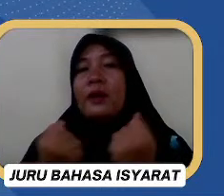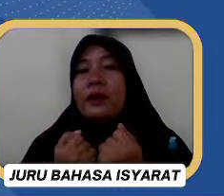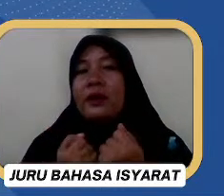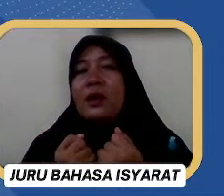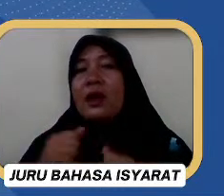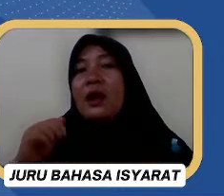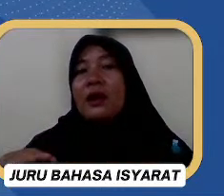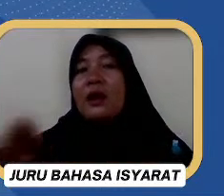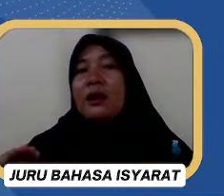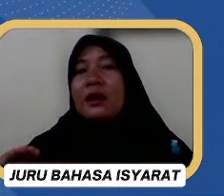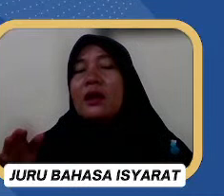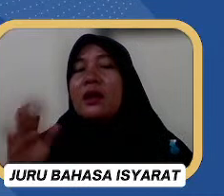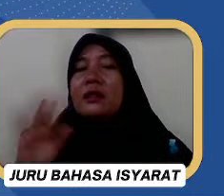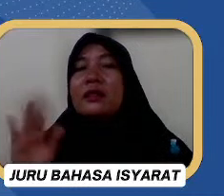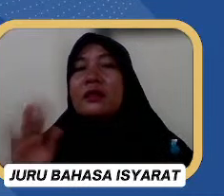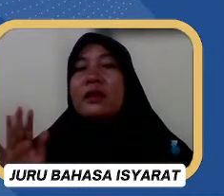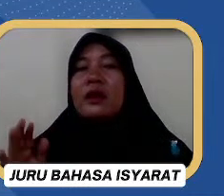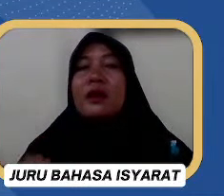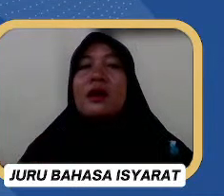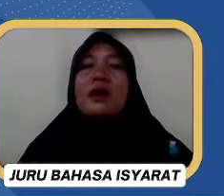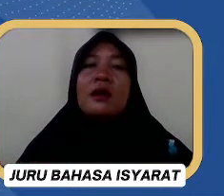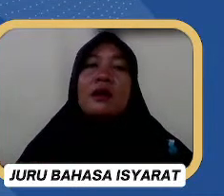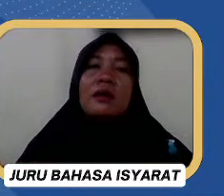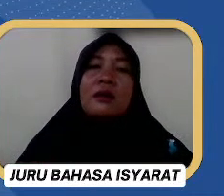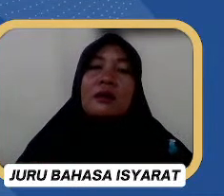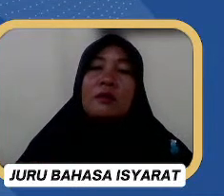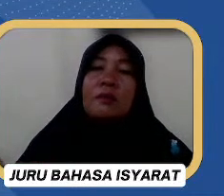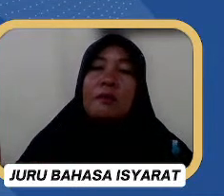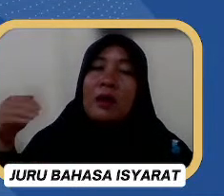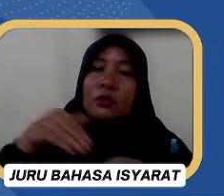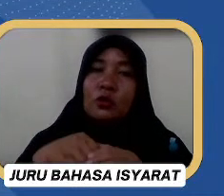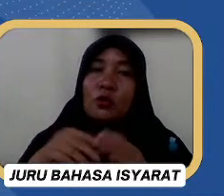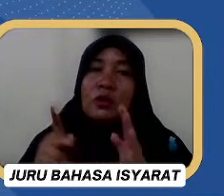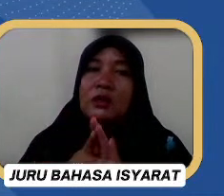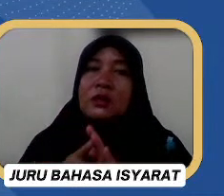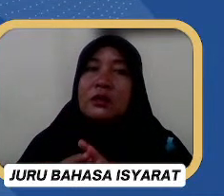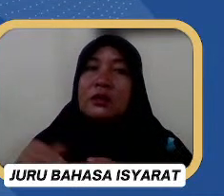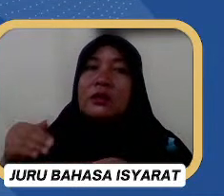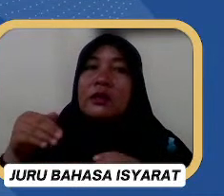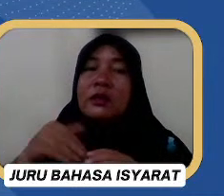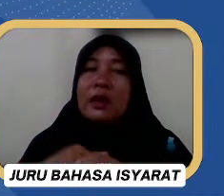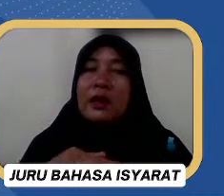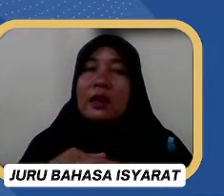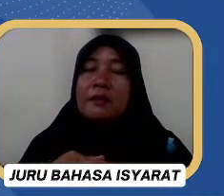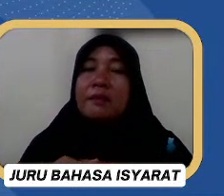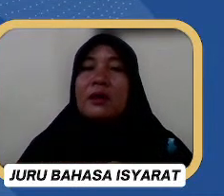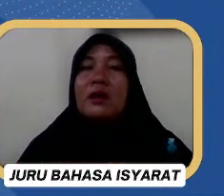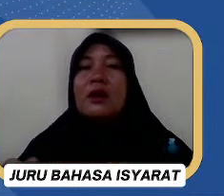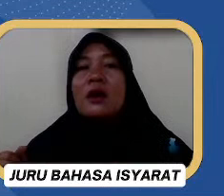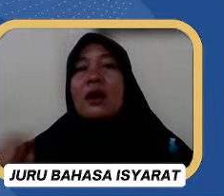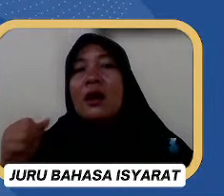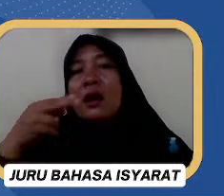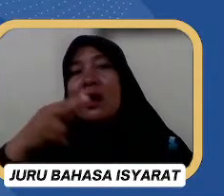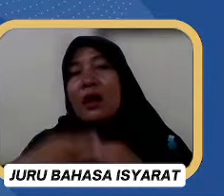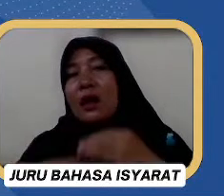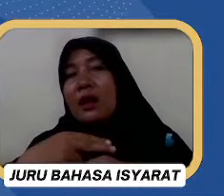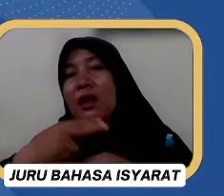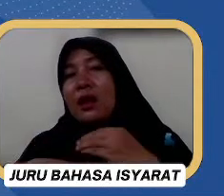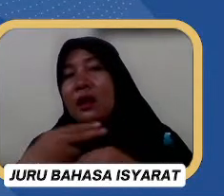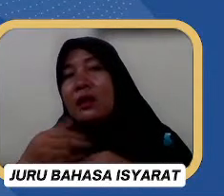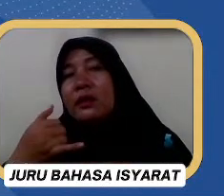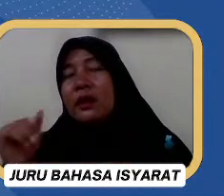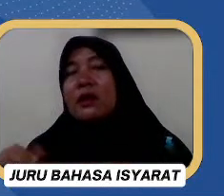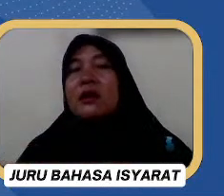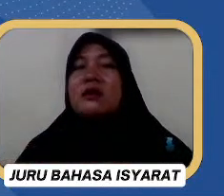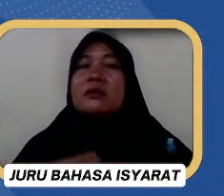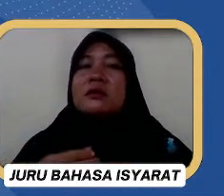ketiga, tentunya kita ingat bergaul di dunia sosial, bergaul di dunia masyarakat yang nyata, real, ini